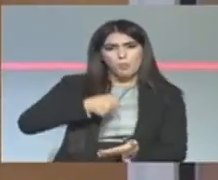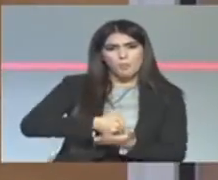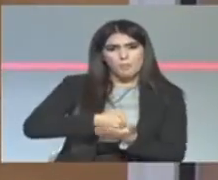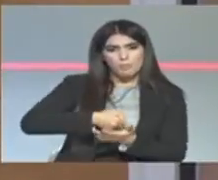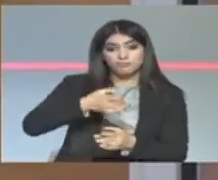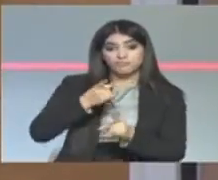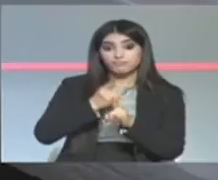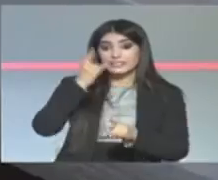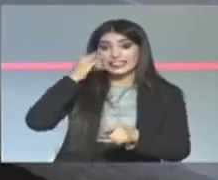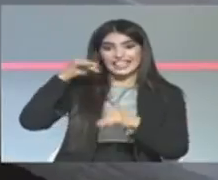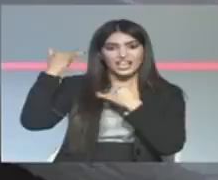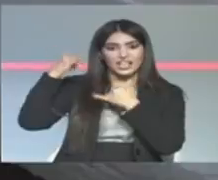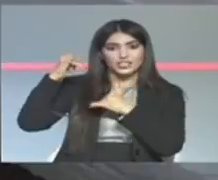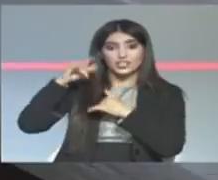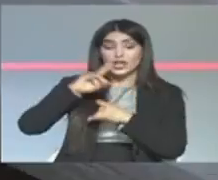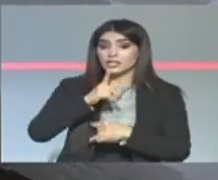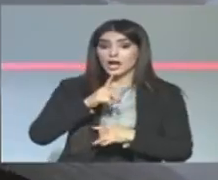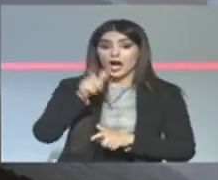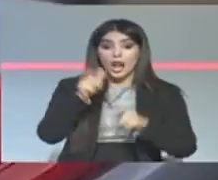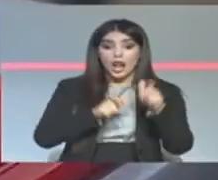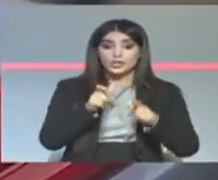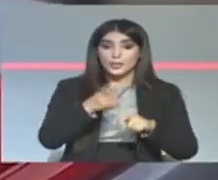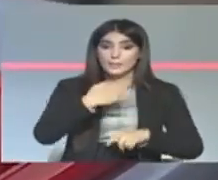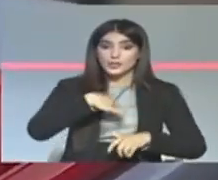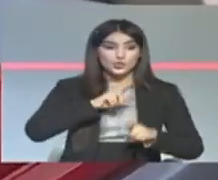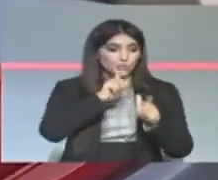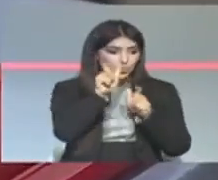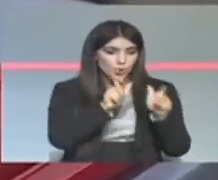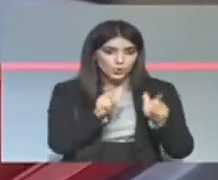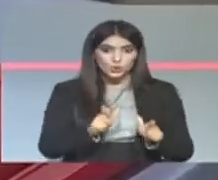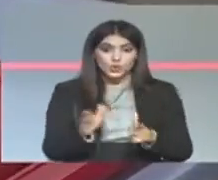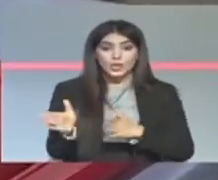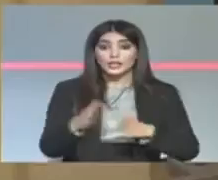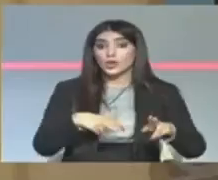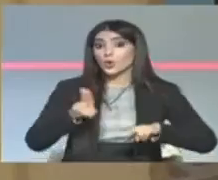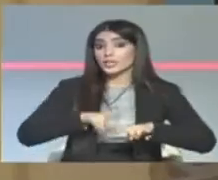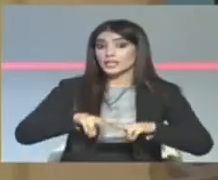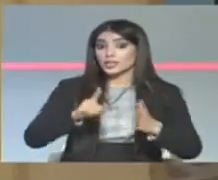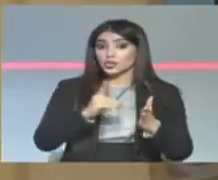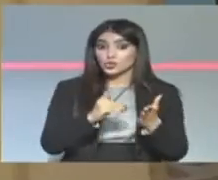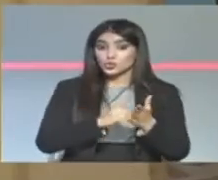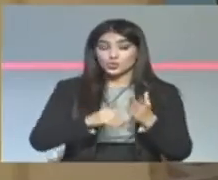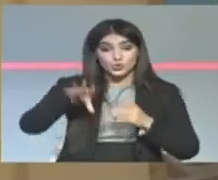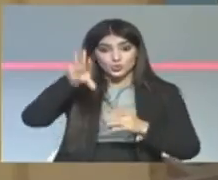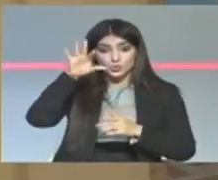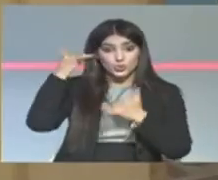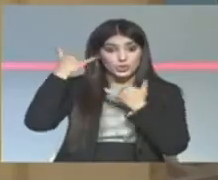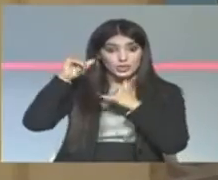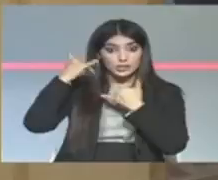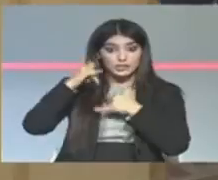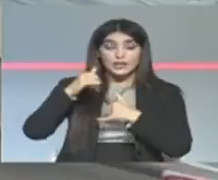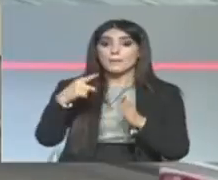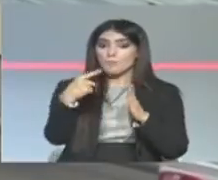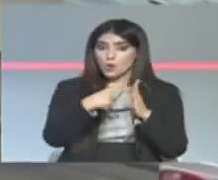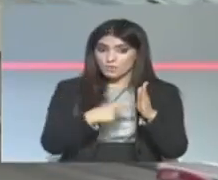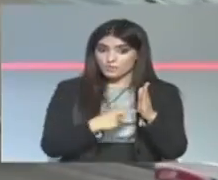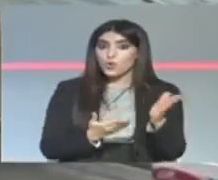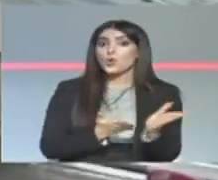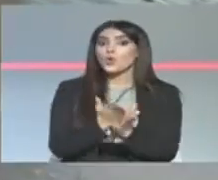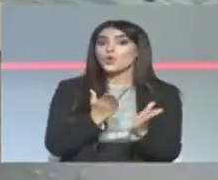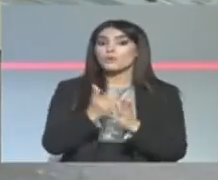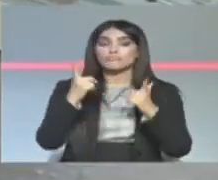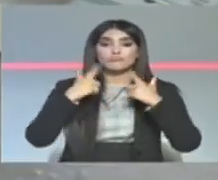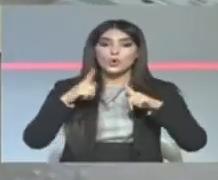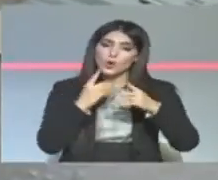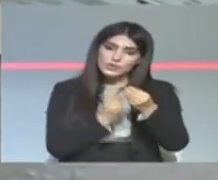تاريخ البلاد وفق مراقبين و بمقتضى التعديل اصبح الدستور الجزائري يشمل مجموعه من الحقوق والحريات